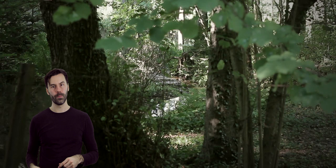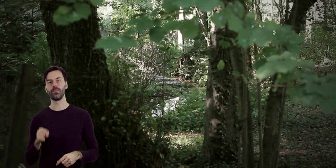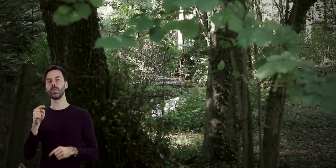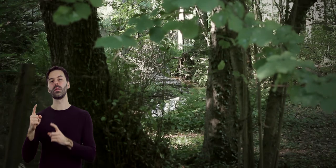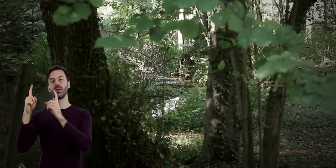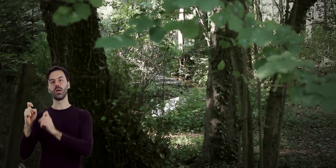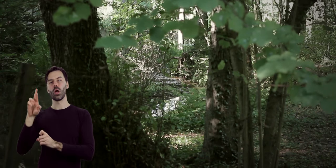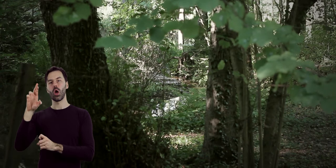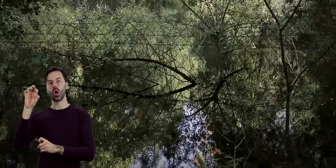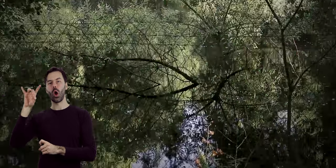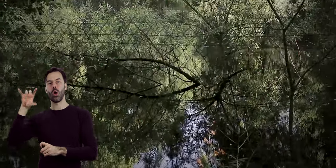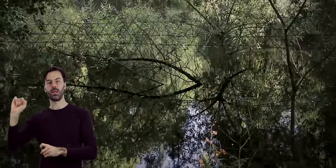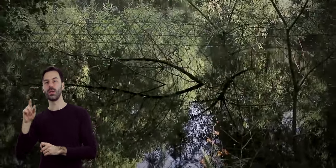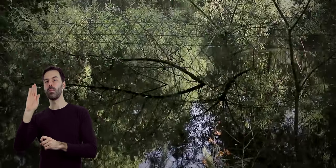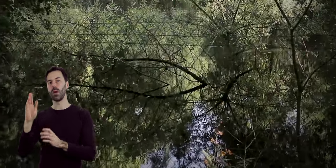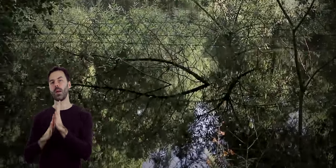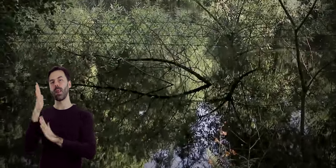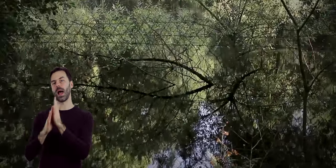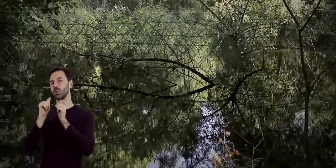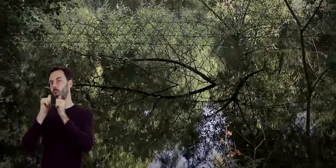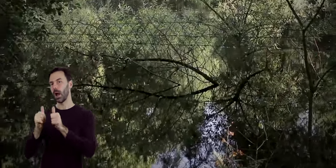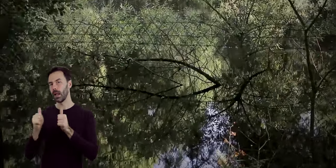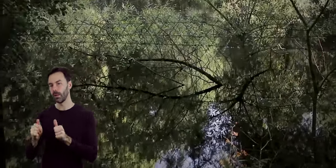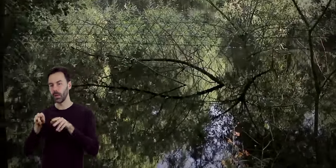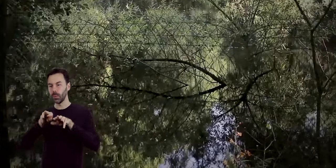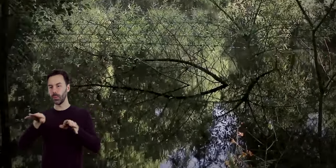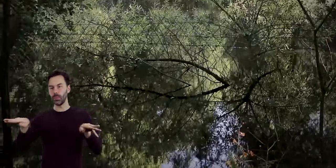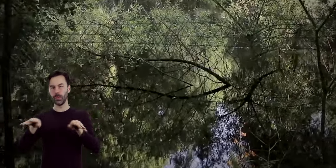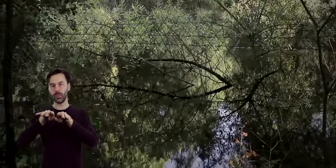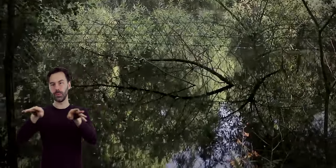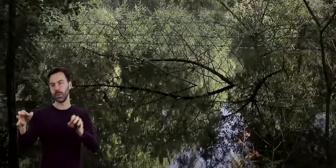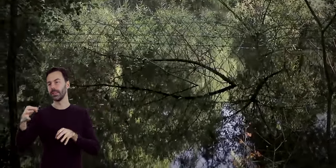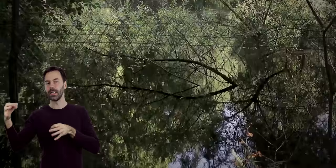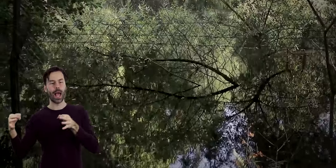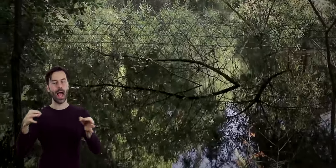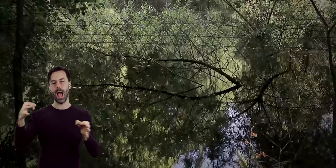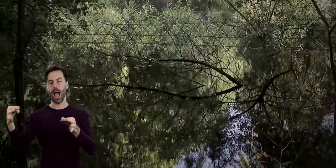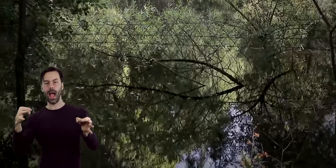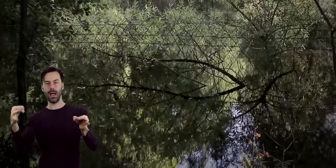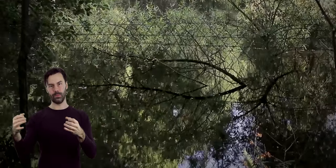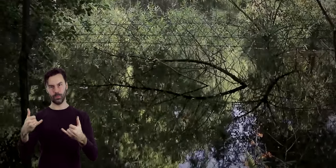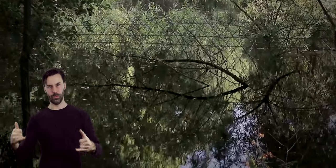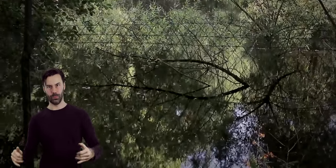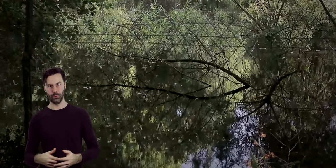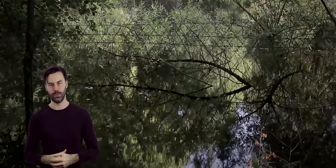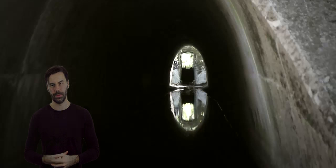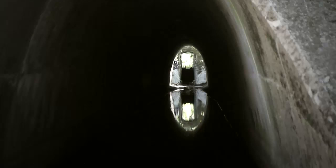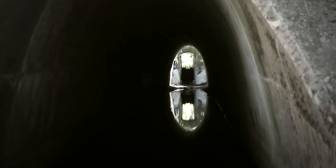rogach, skąd biegnie przez południową część Lasu Łagiewnickiego, rozlewając się na szereg stawków zaszytych w